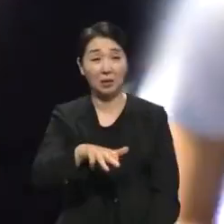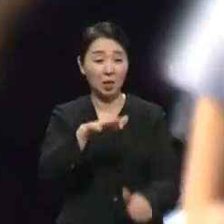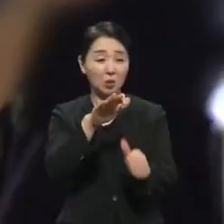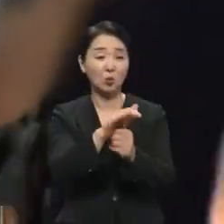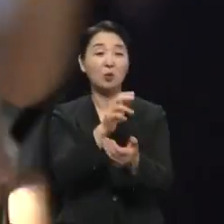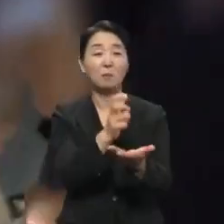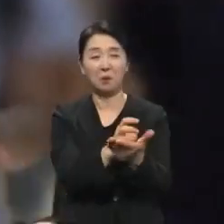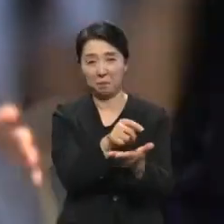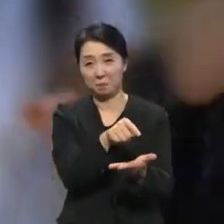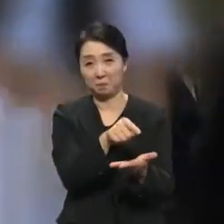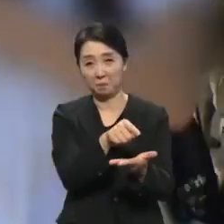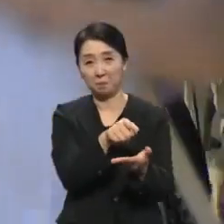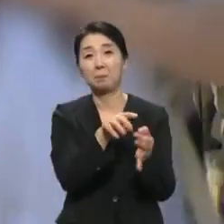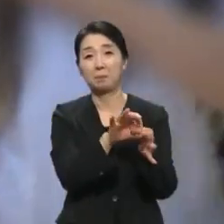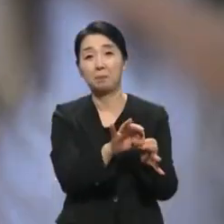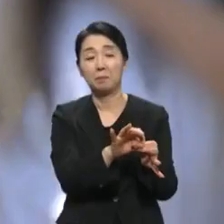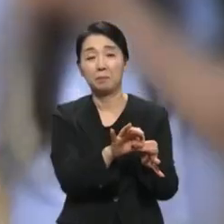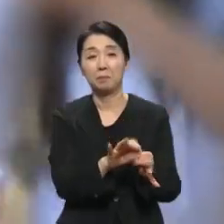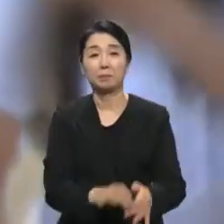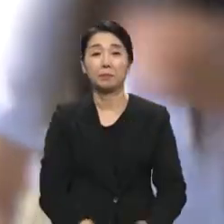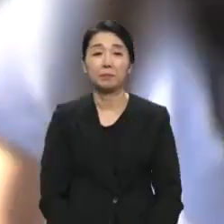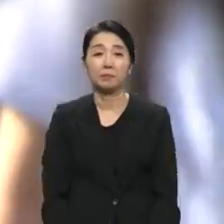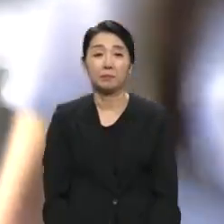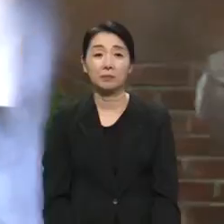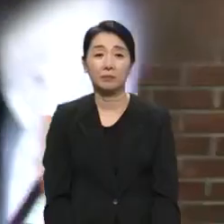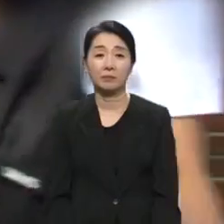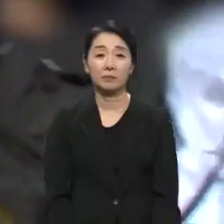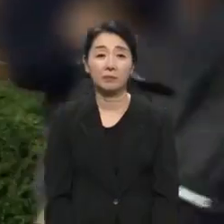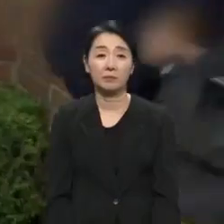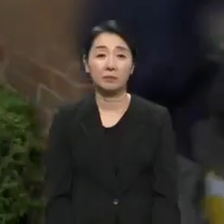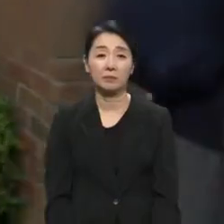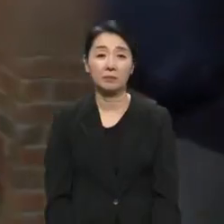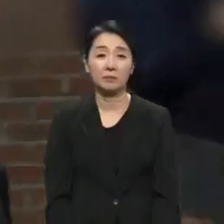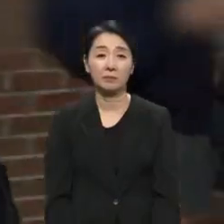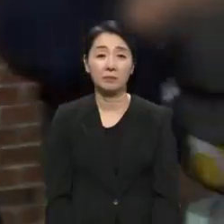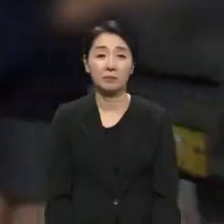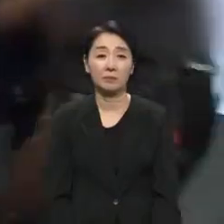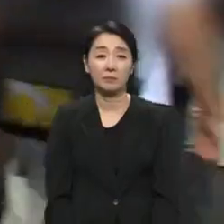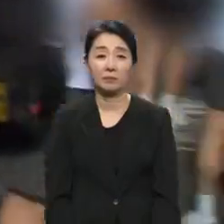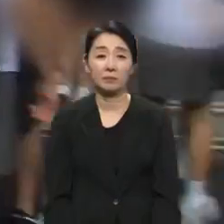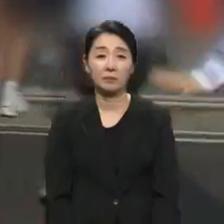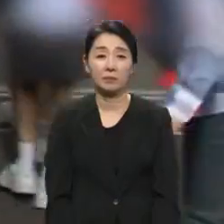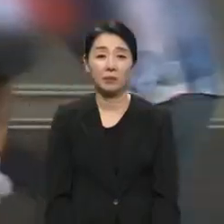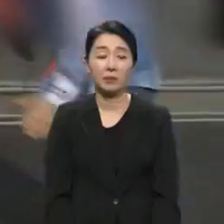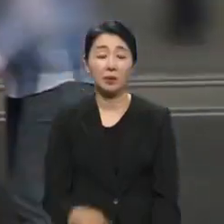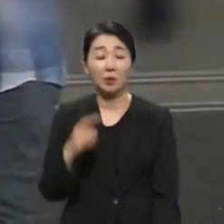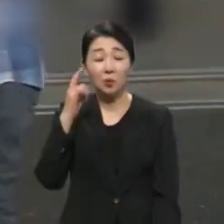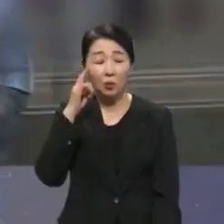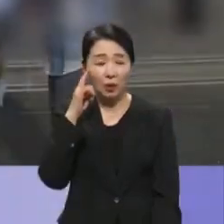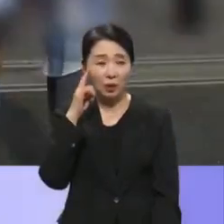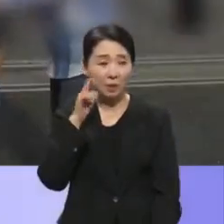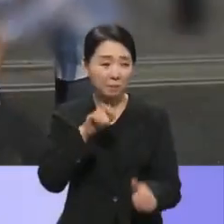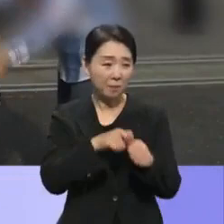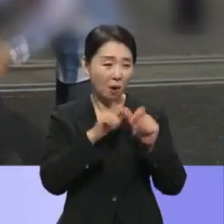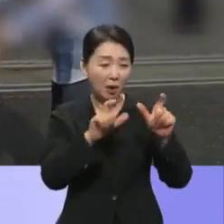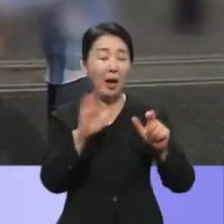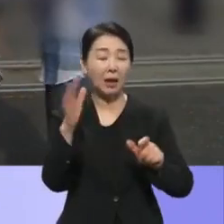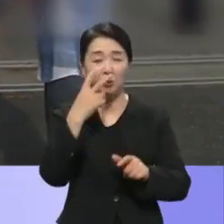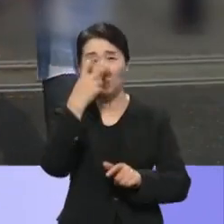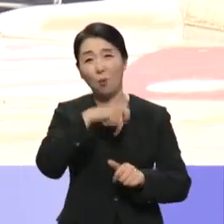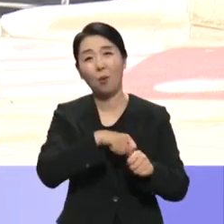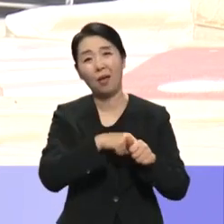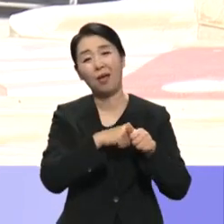소년법에따라처벌을받습니다.네 ,네.결과적으로,초점은실제처벌 보다는보호조치에맞춰지는경향이있다 .